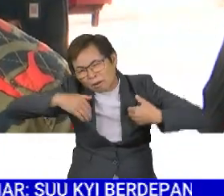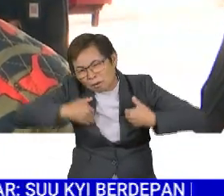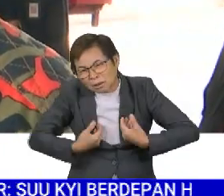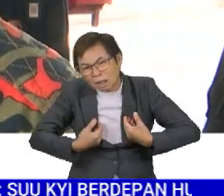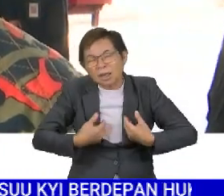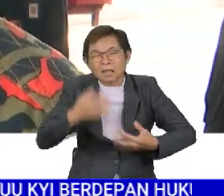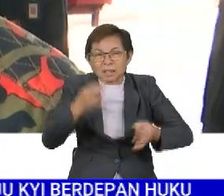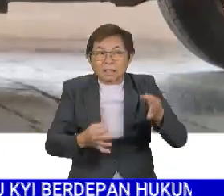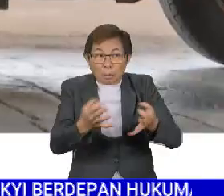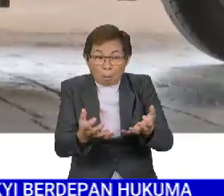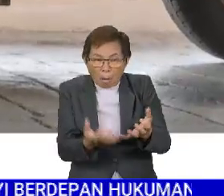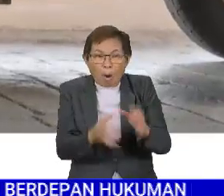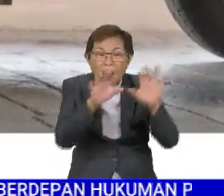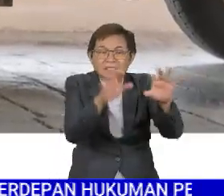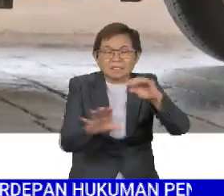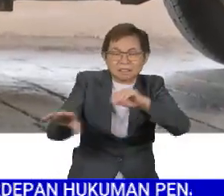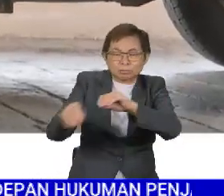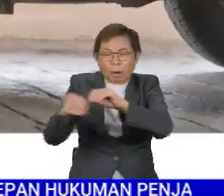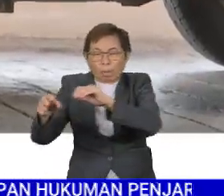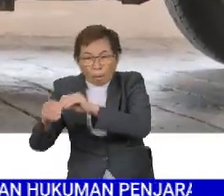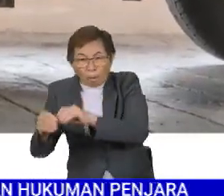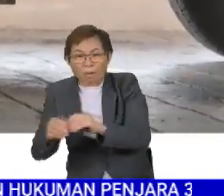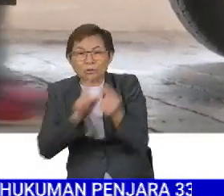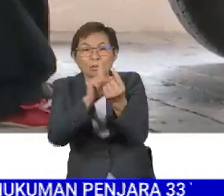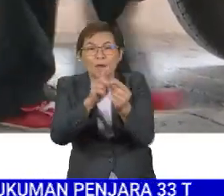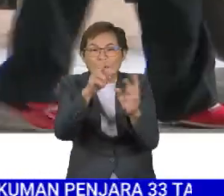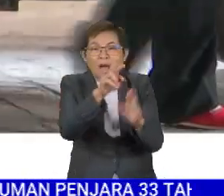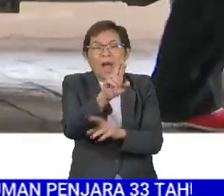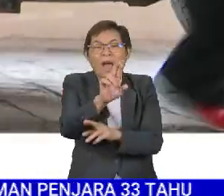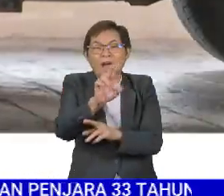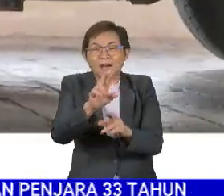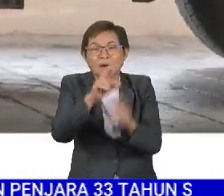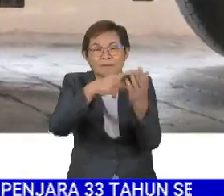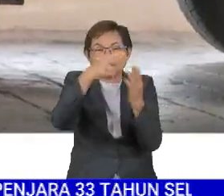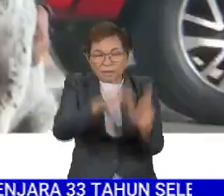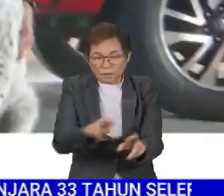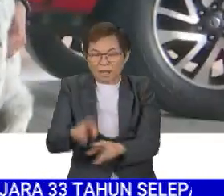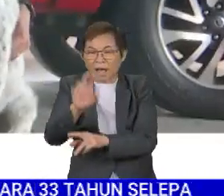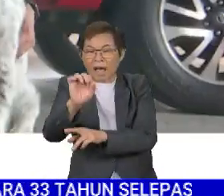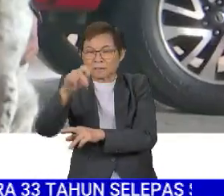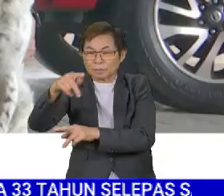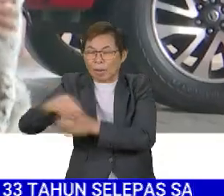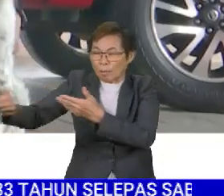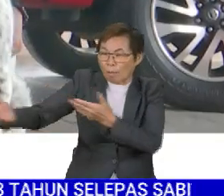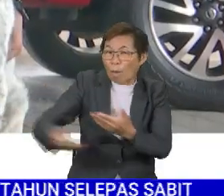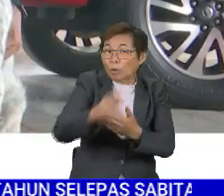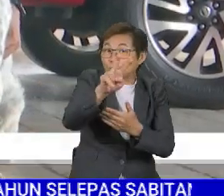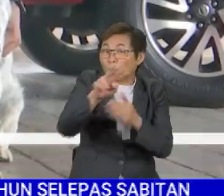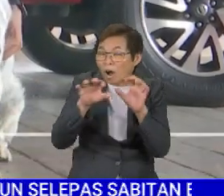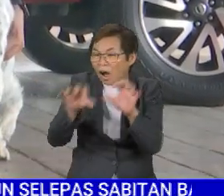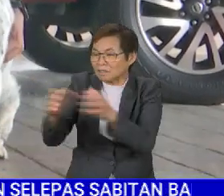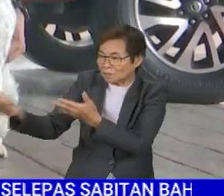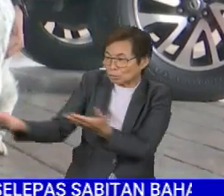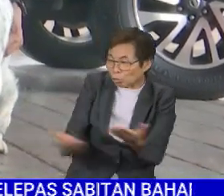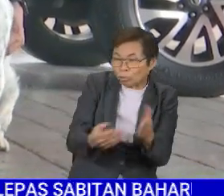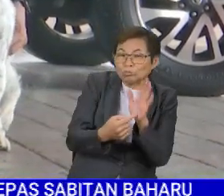kita ditambah lagi kan beliau ditumis lepas rancangan Selamat pagi Malaysia dan turut dibawa bersama dua anjing pengesahan